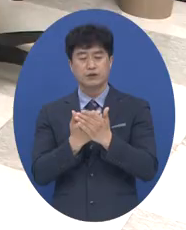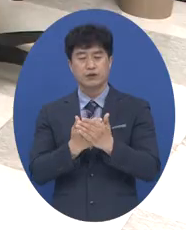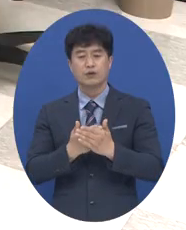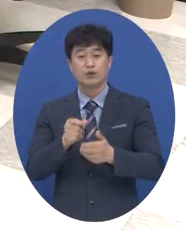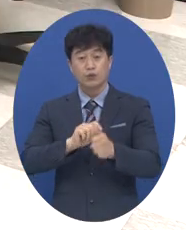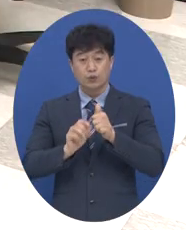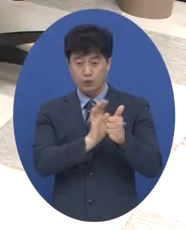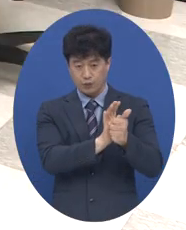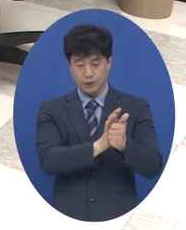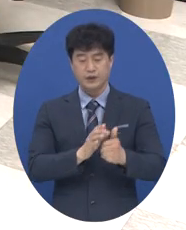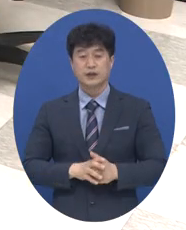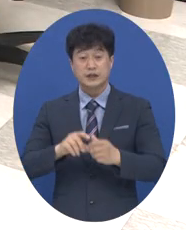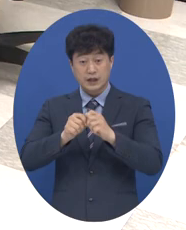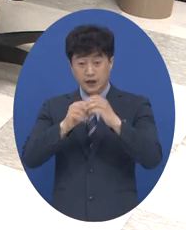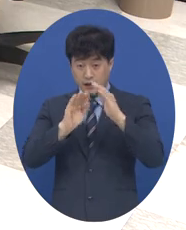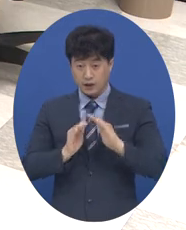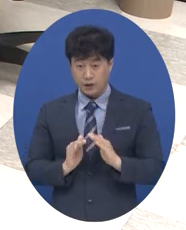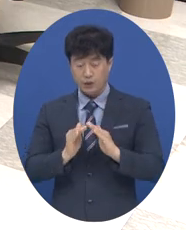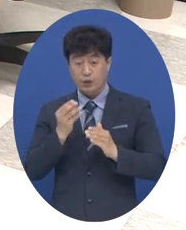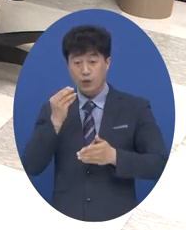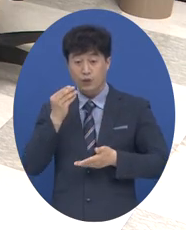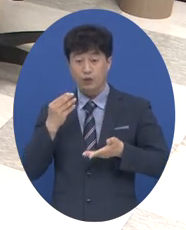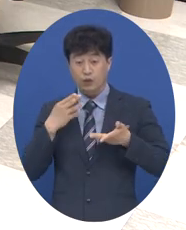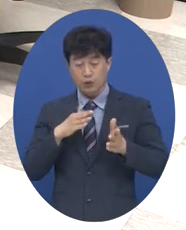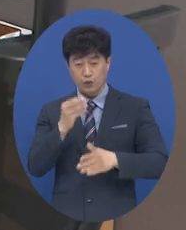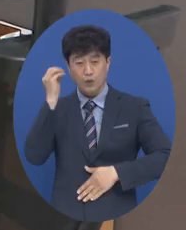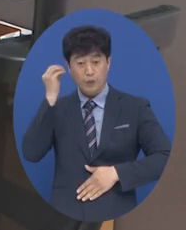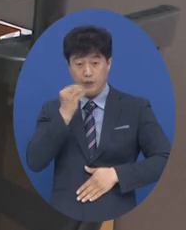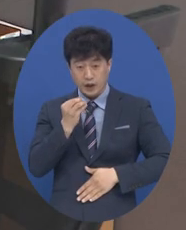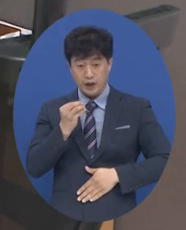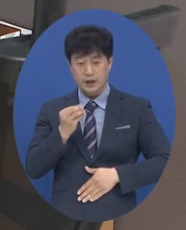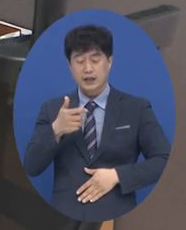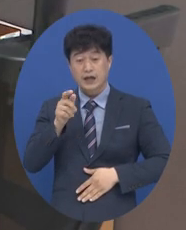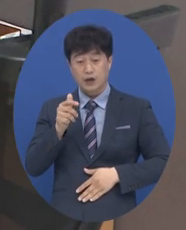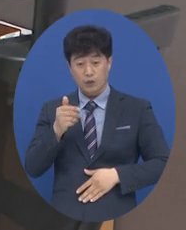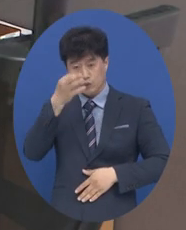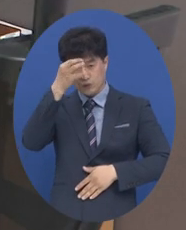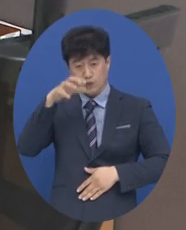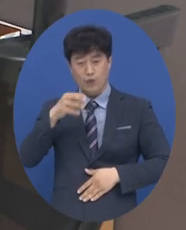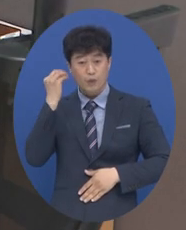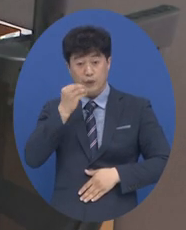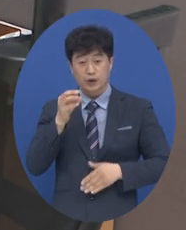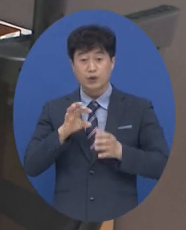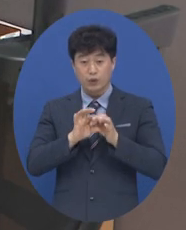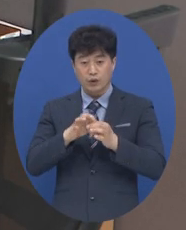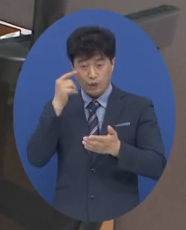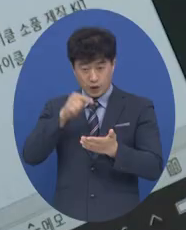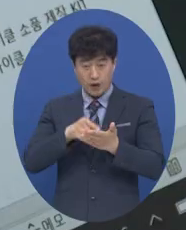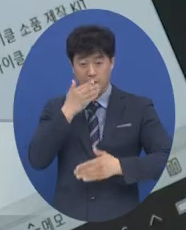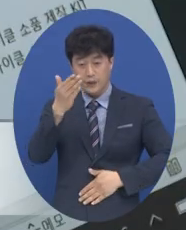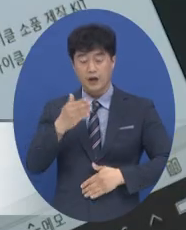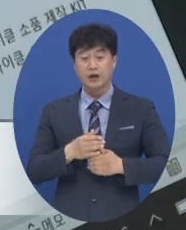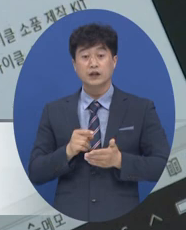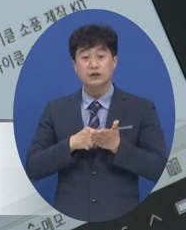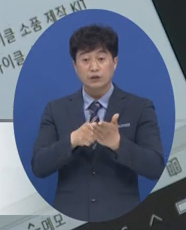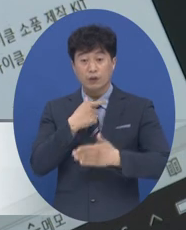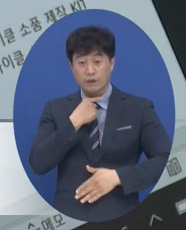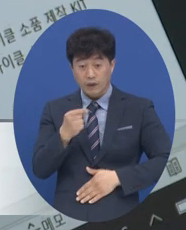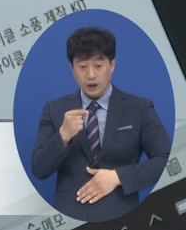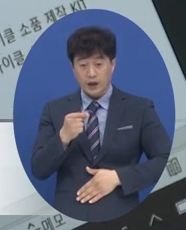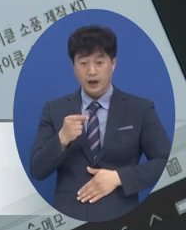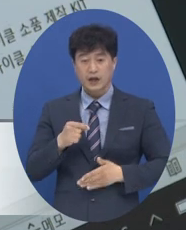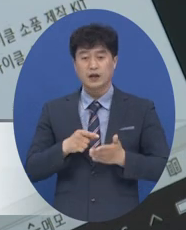지원하겠습니다. 자세한 내용은 경기도청 홈페이지와 한국나노기술원 홈페이지를 통해 확인할 수 있고, 신청을